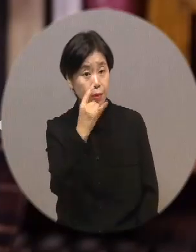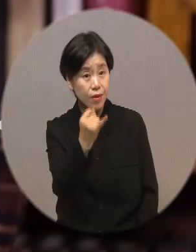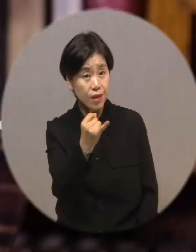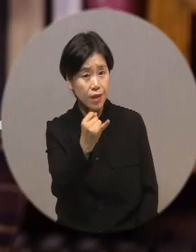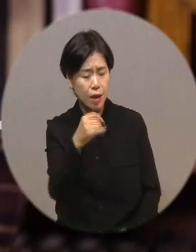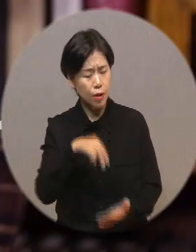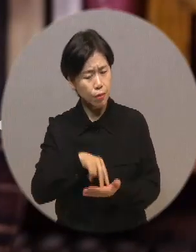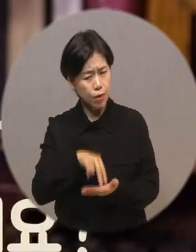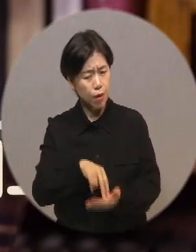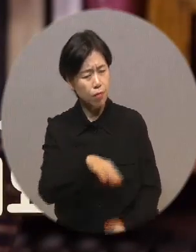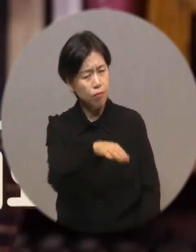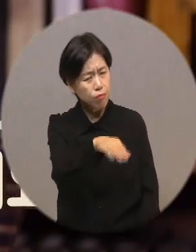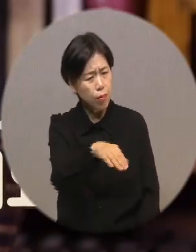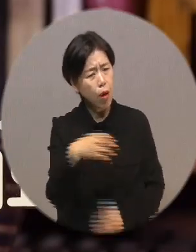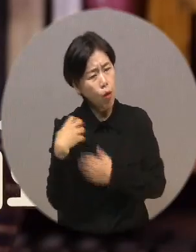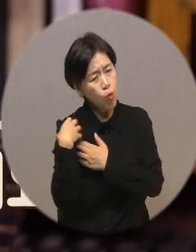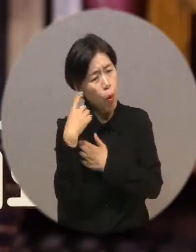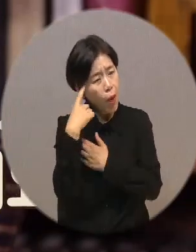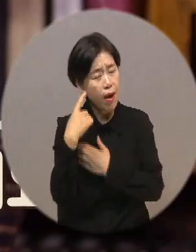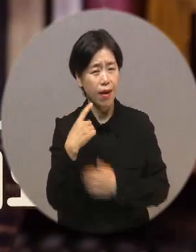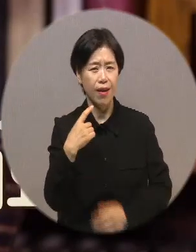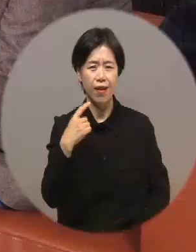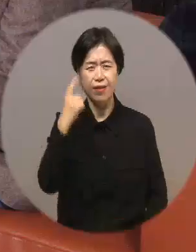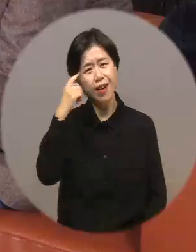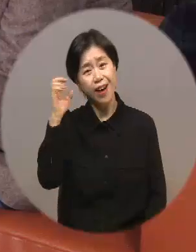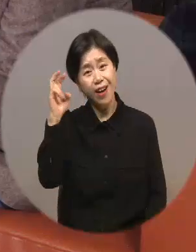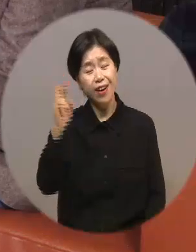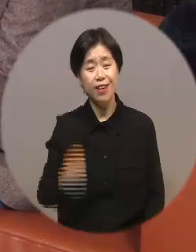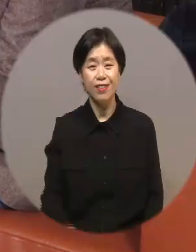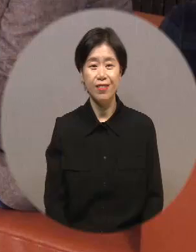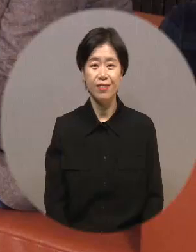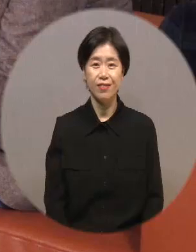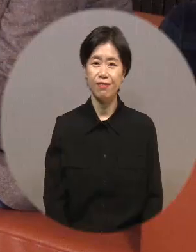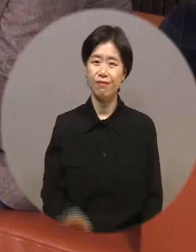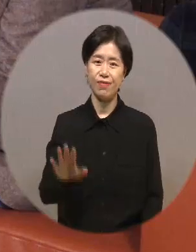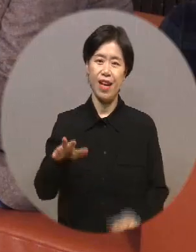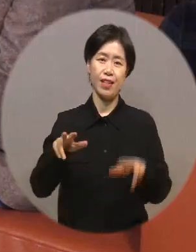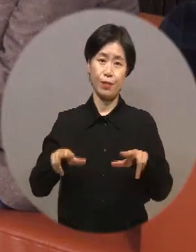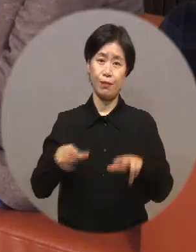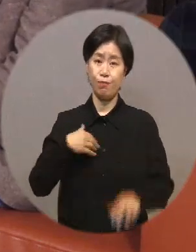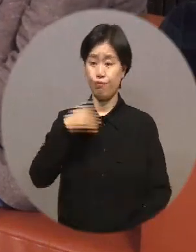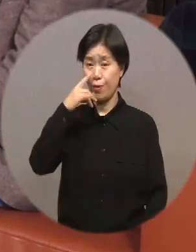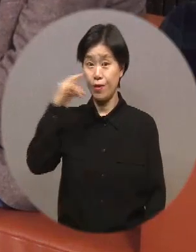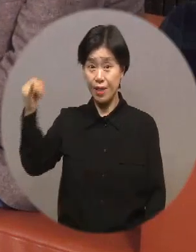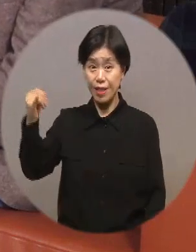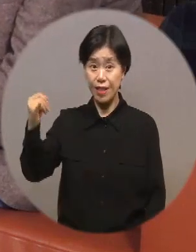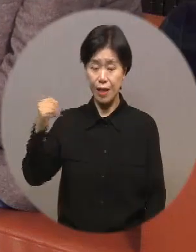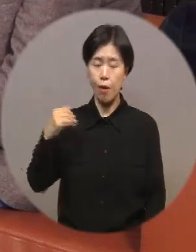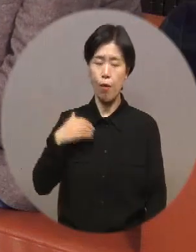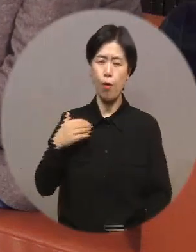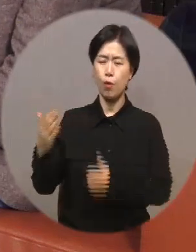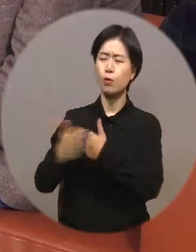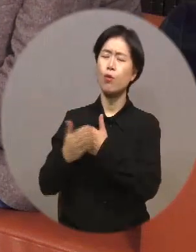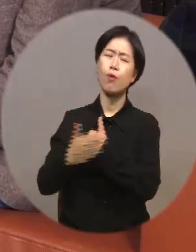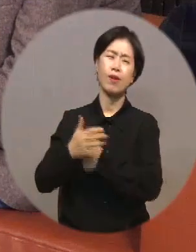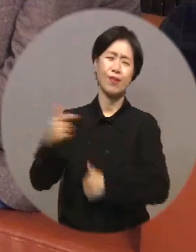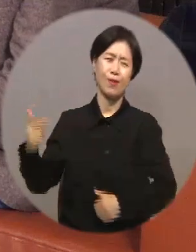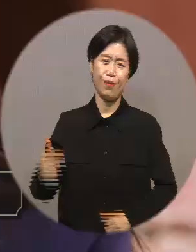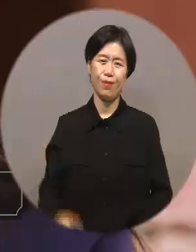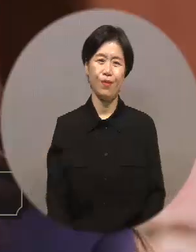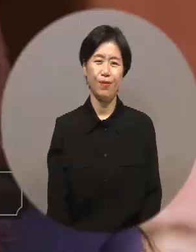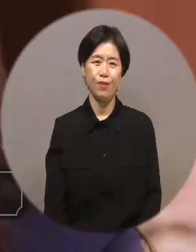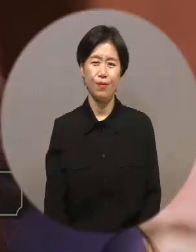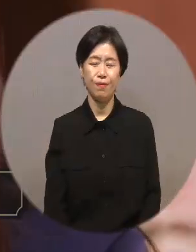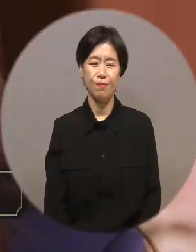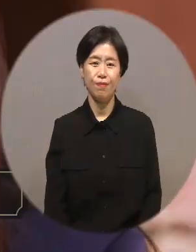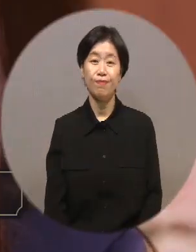벗기려고 하니? 지금 뭐라 그러세요? 지금은 저희 집의 1등 후원자세요. 와. 네네. 좋은 집안에서 크셨네요. 그치?